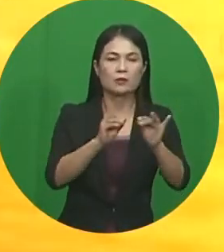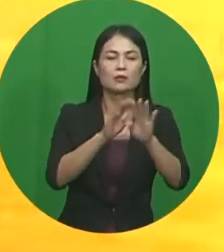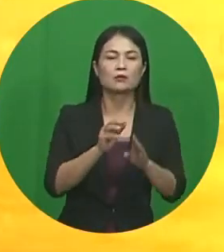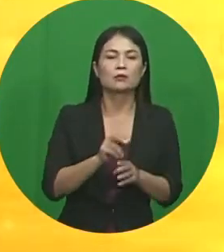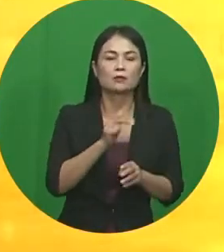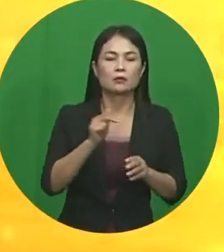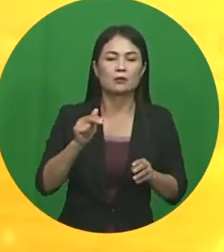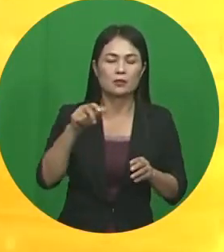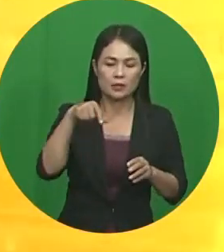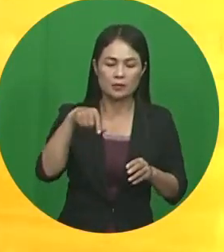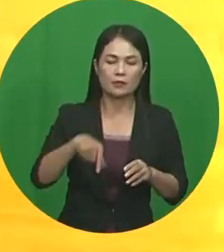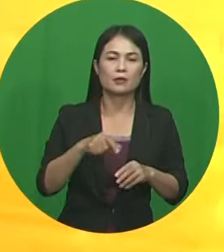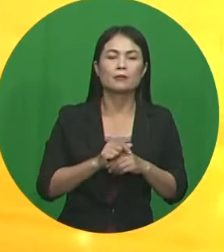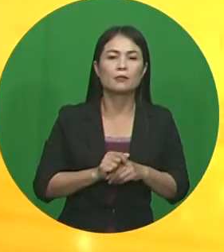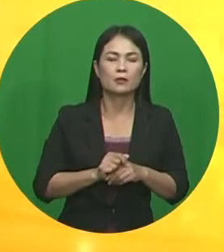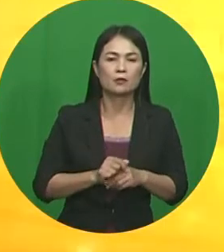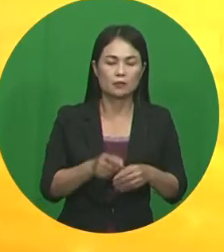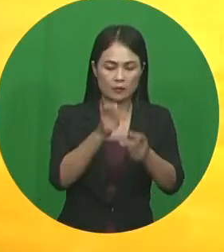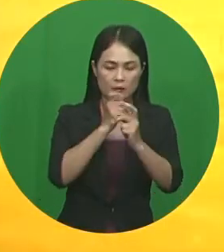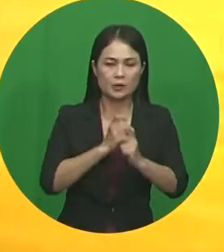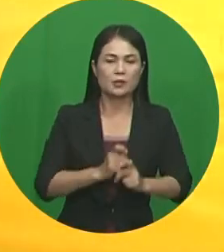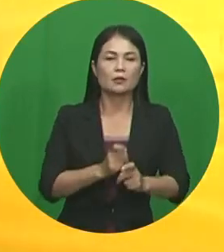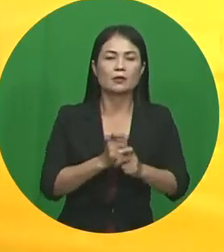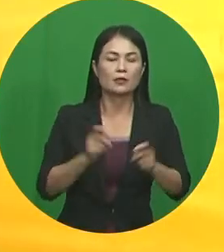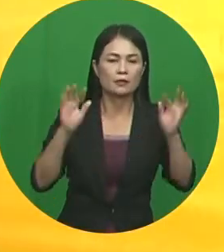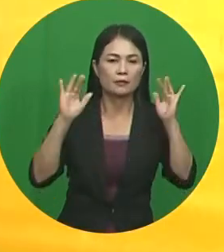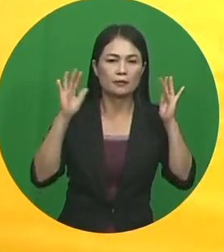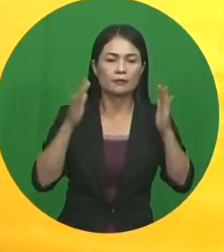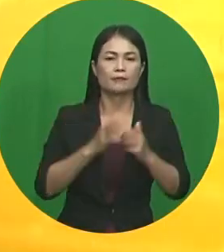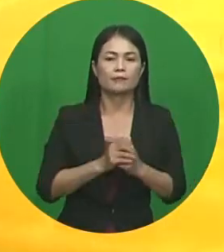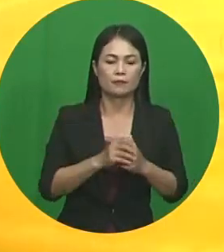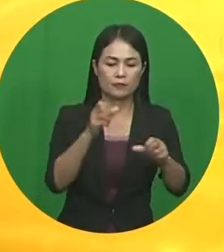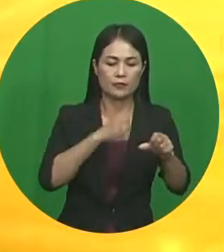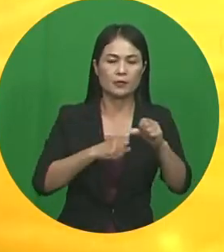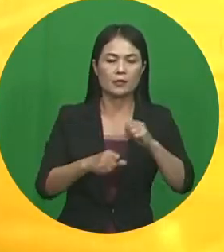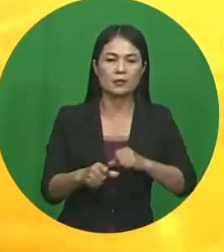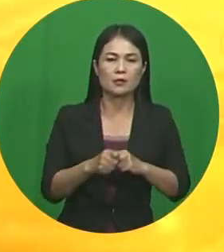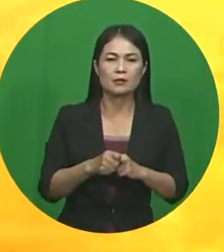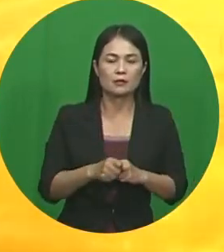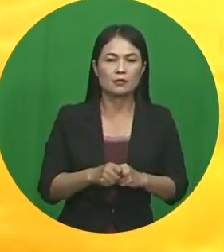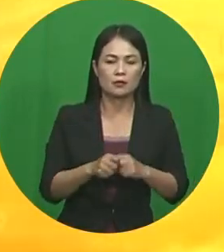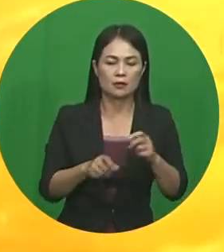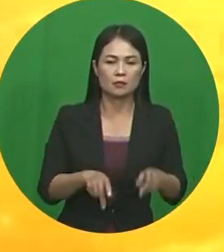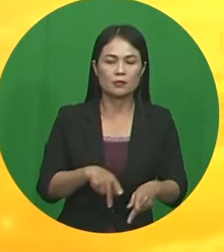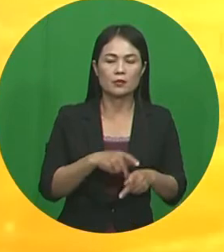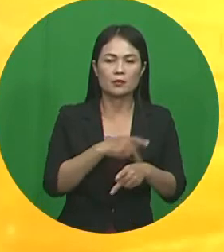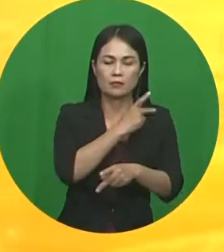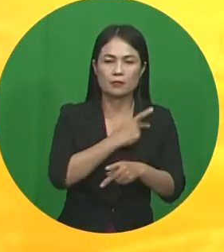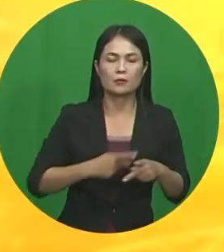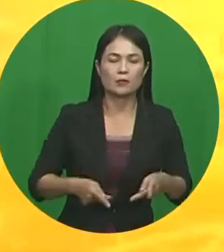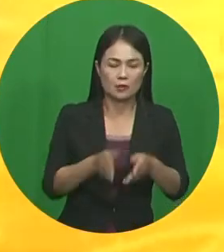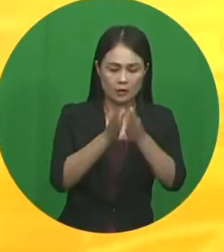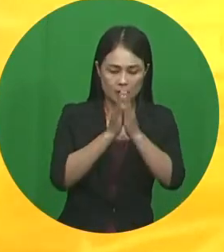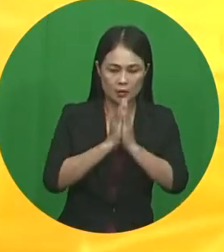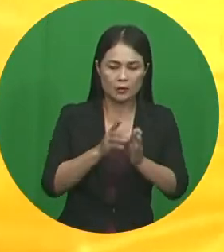ស់ទូរទស្សន៍ជាតិកម្ពុជាជាទីគោរពនិងជាទីមេត្រីជាបន្តទៅនេះទូលព្រះបង្គំជាខ្ញុំខ្